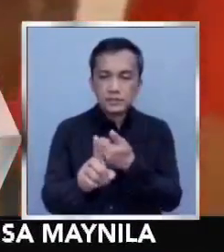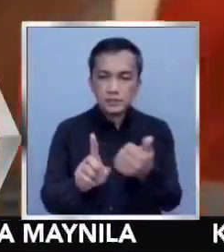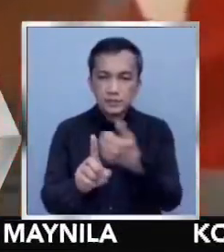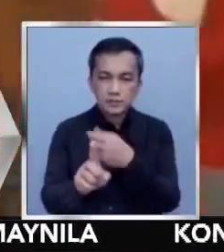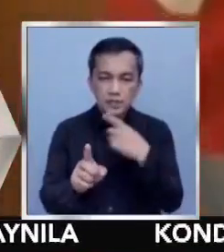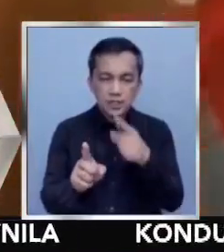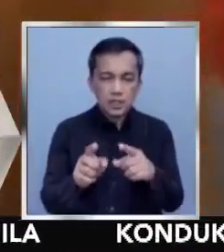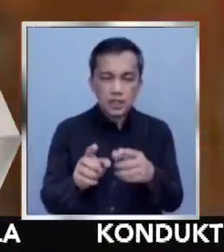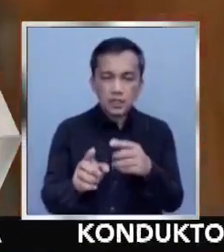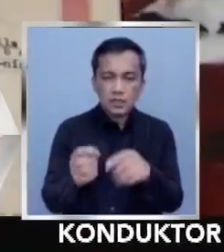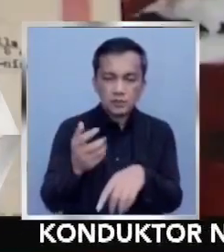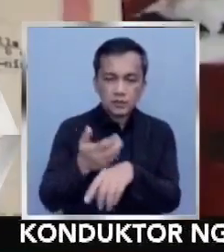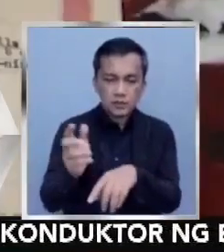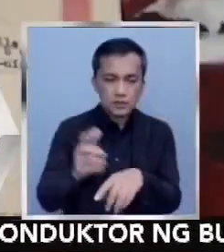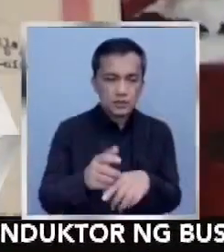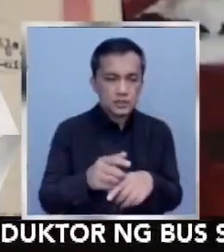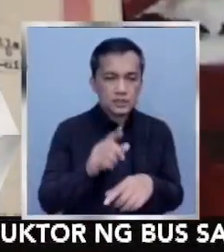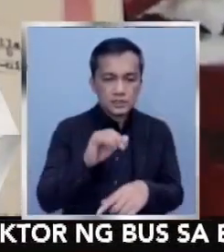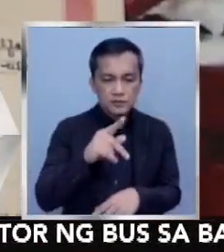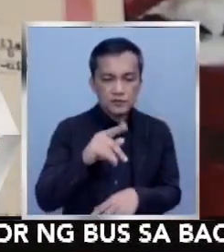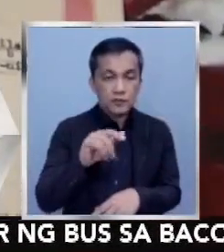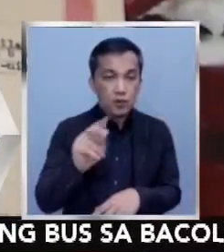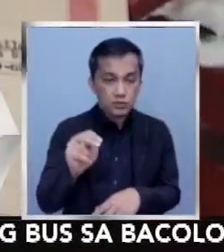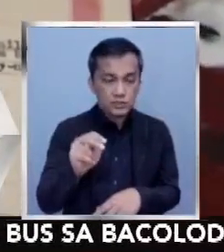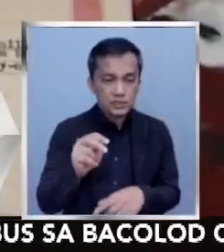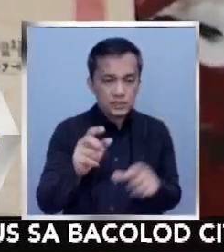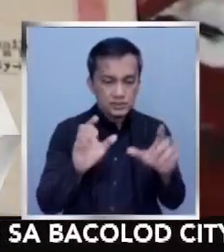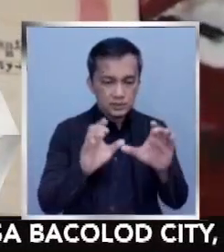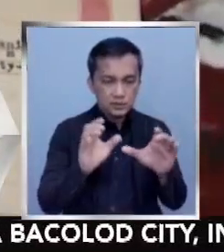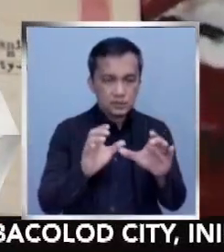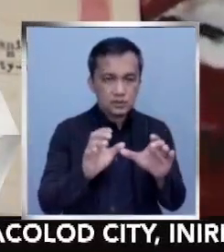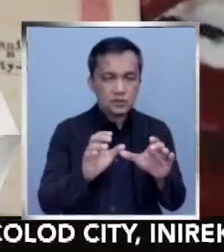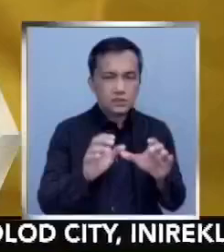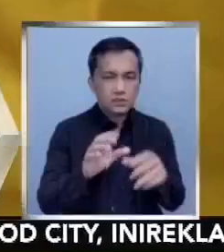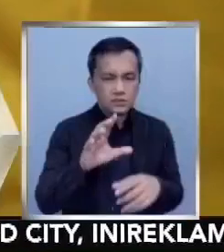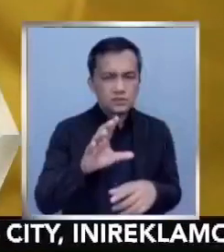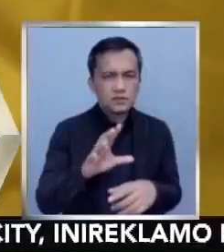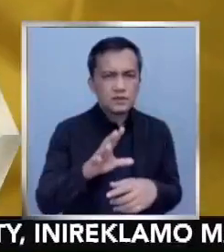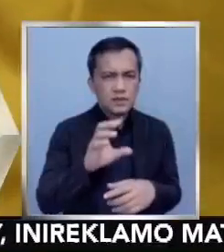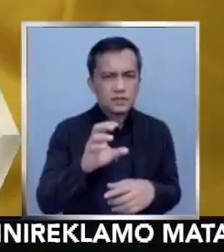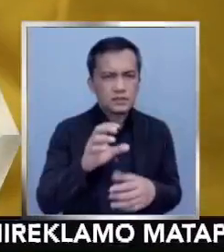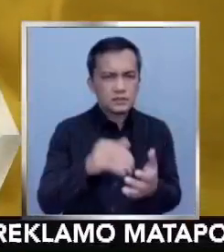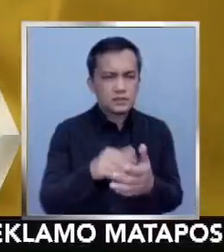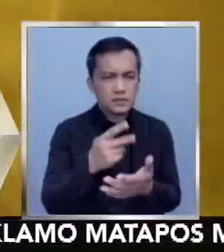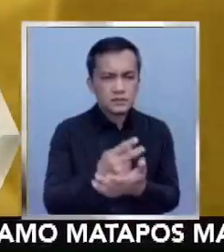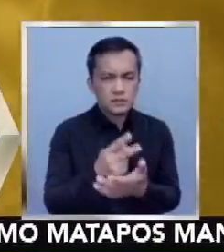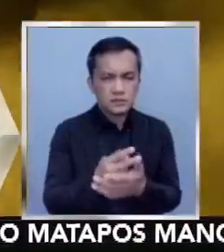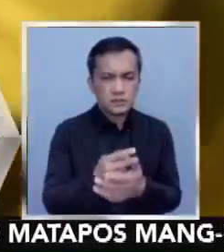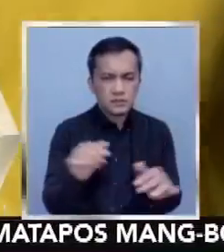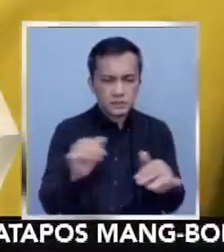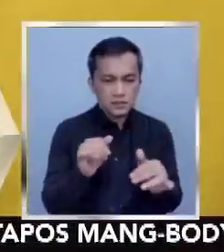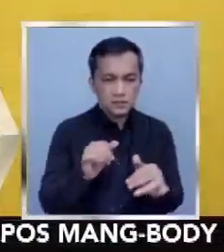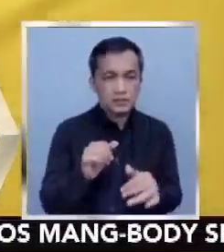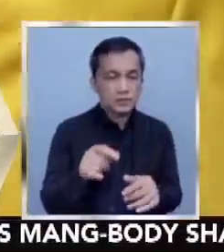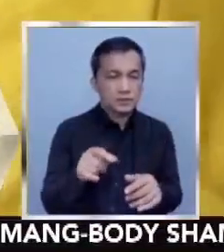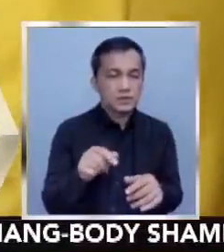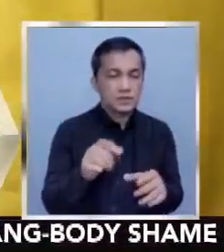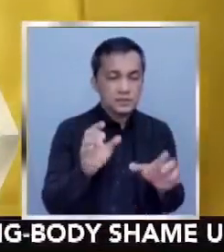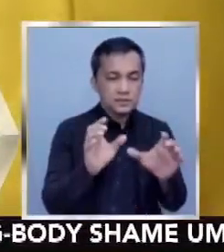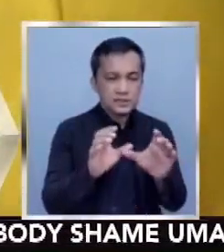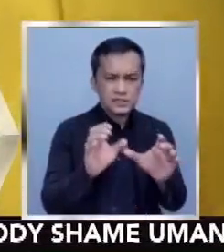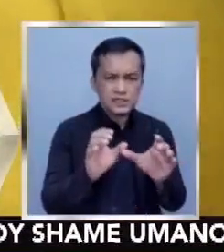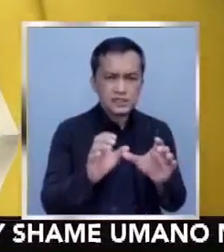titulo sa halagang 500,000 pesos. Isa pang pinagsanglaan ni Singkay ng parehong titulo sa halagang